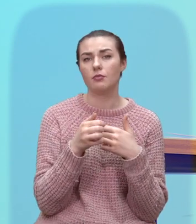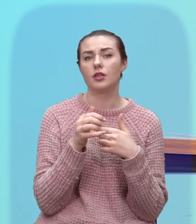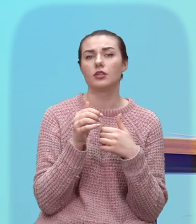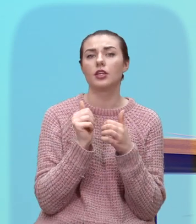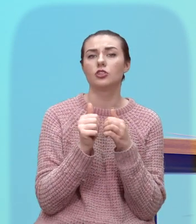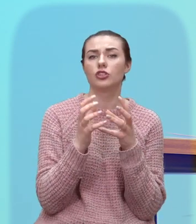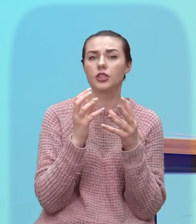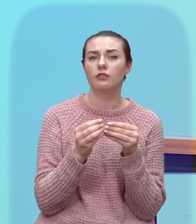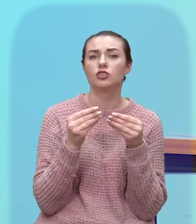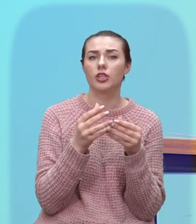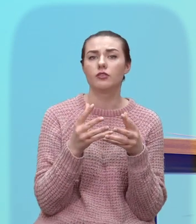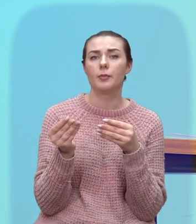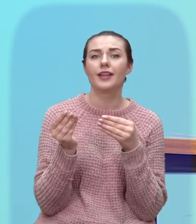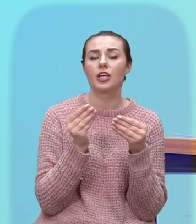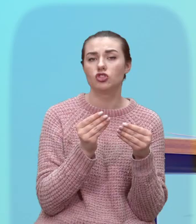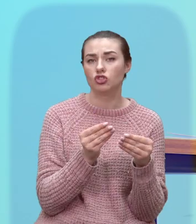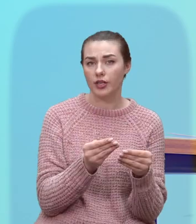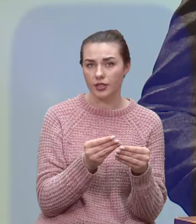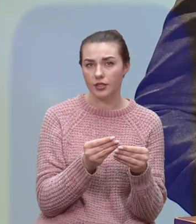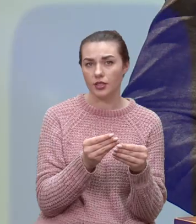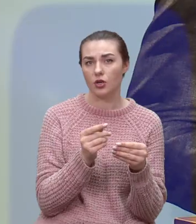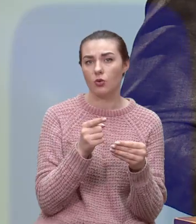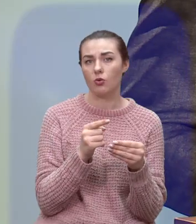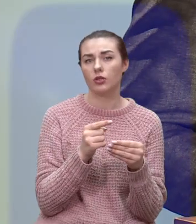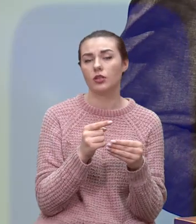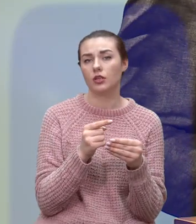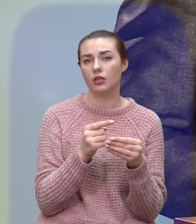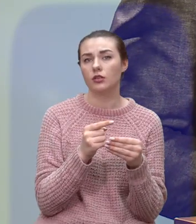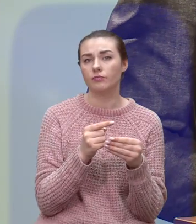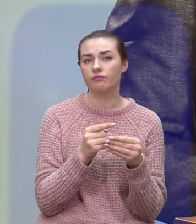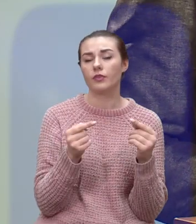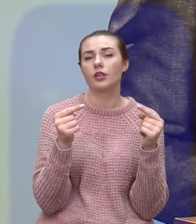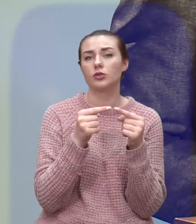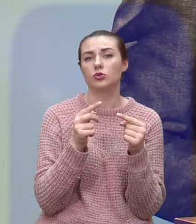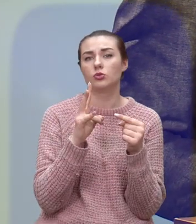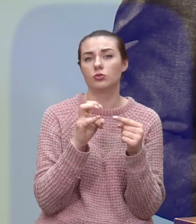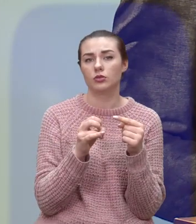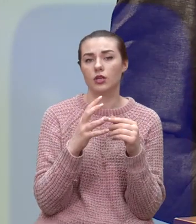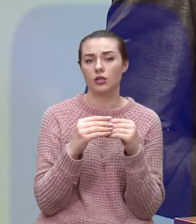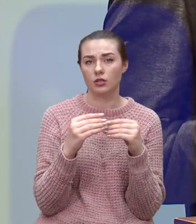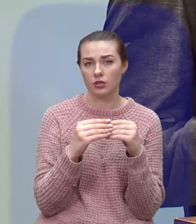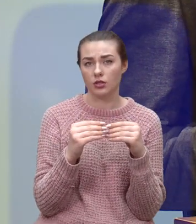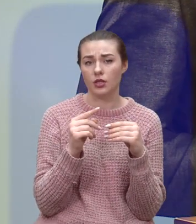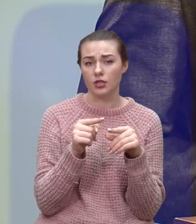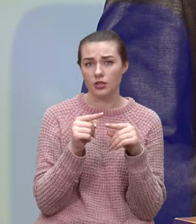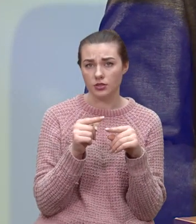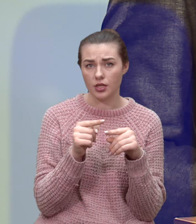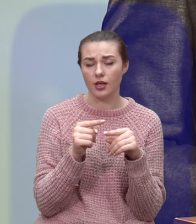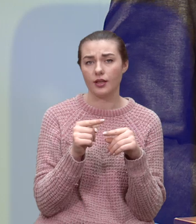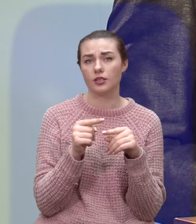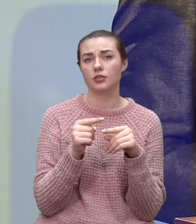отнимет ежедневное жертвоприношение он повергает истину назим то есть здесь